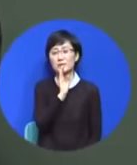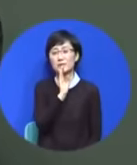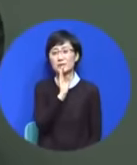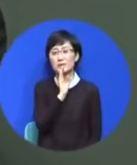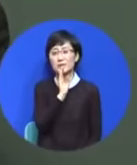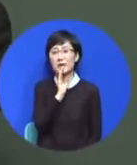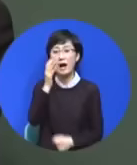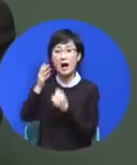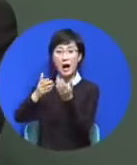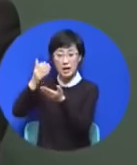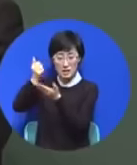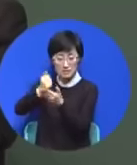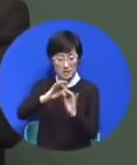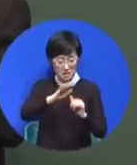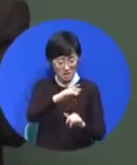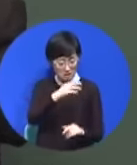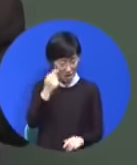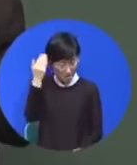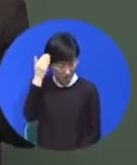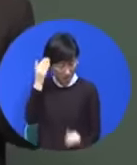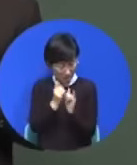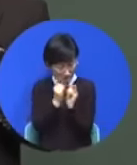하나님은 세크